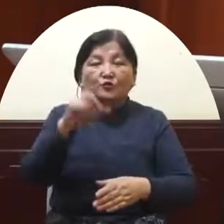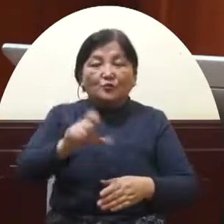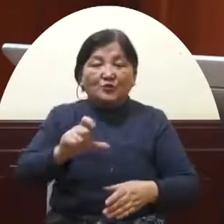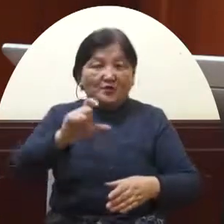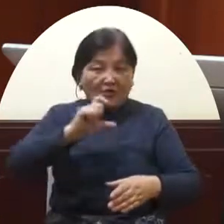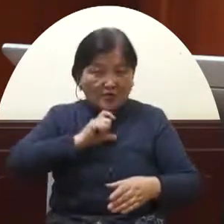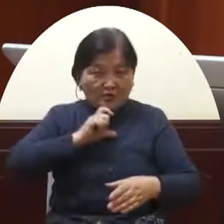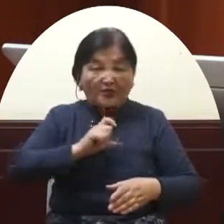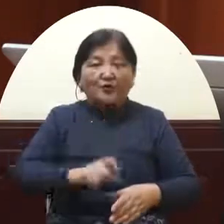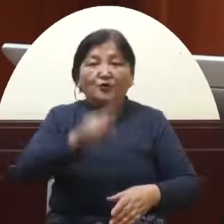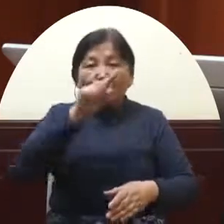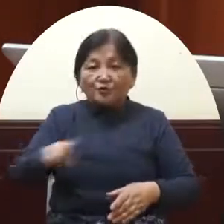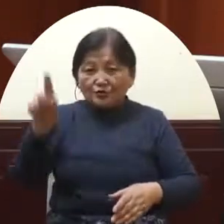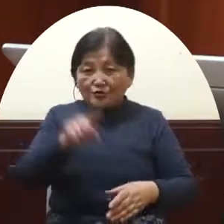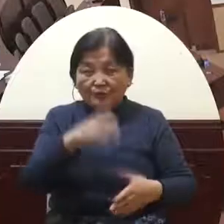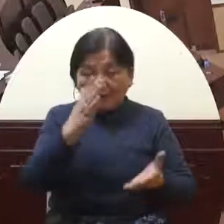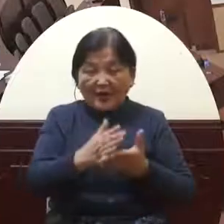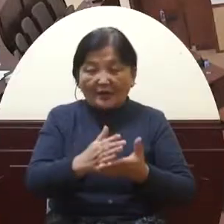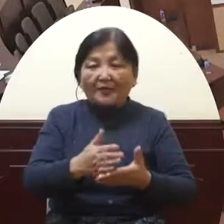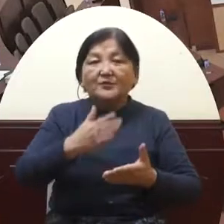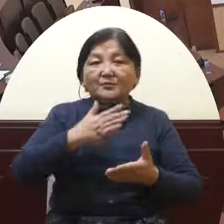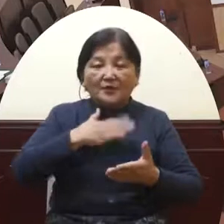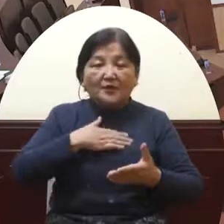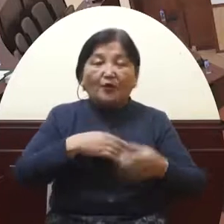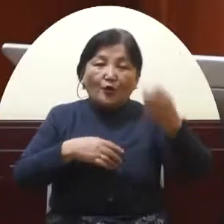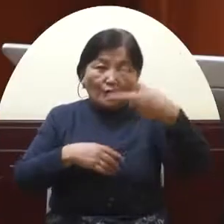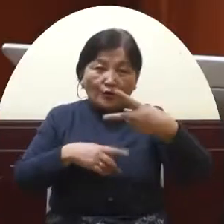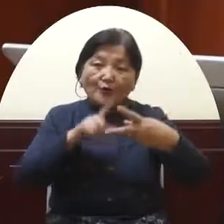би батлахын тулд энэ бүхнийг ярьж байгаа маа гэсэн үг.